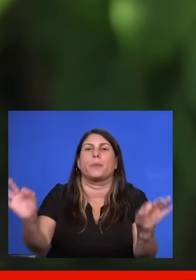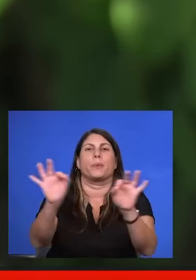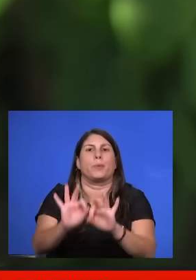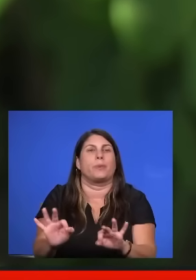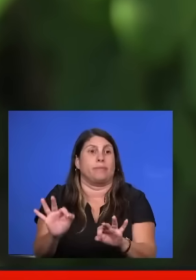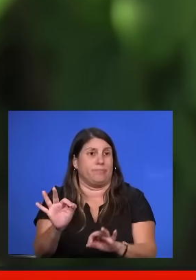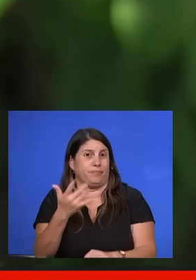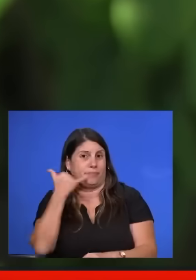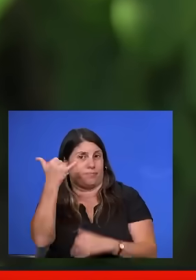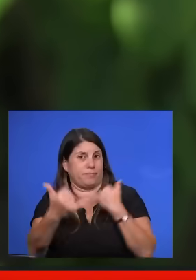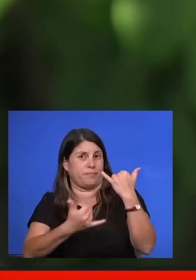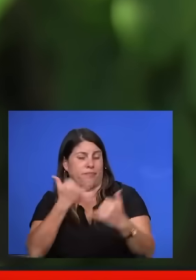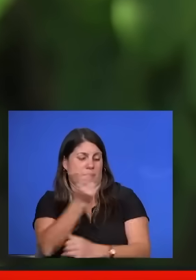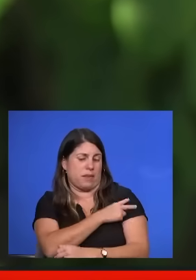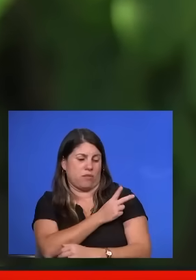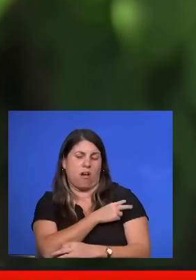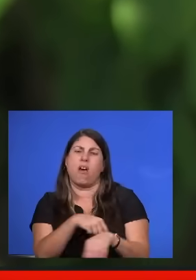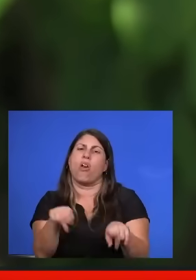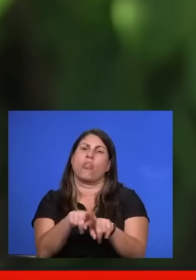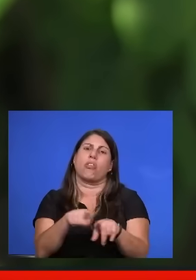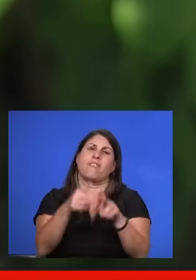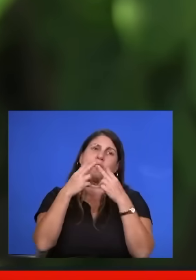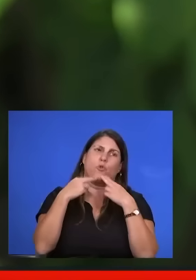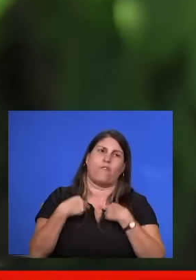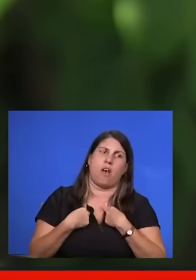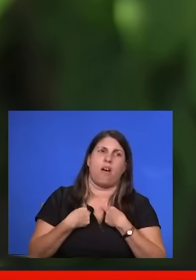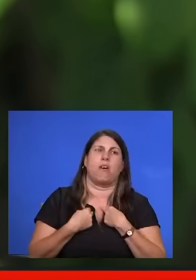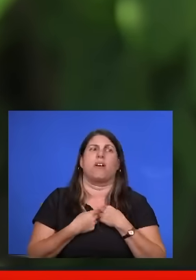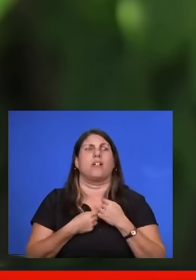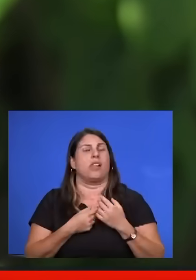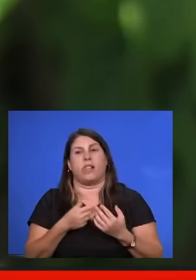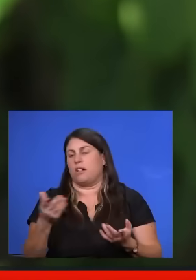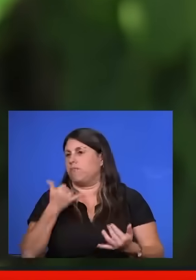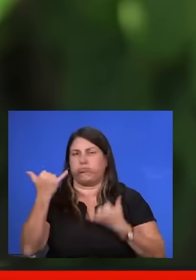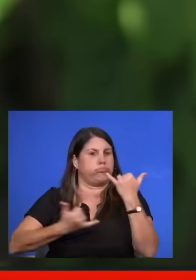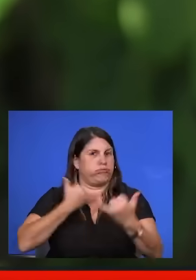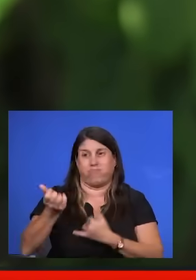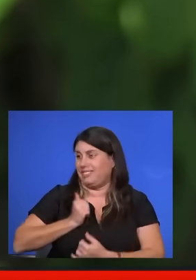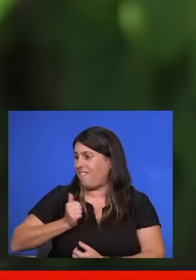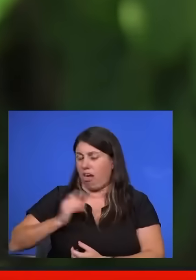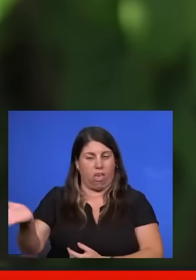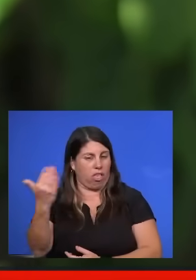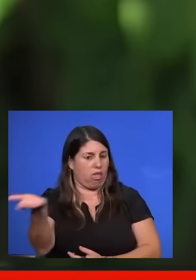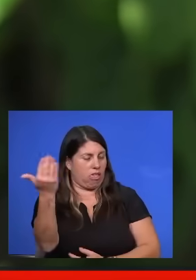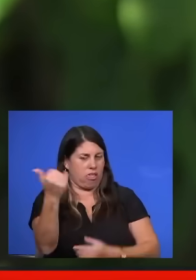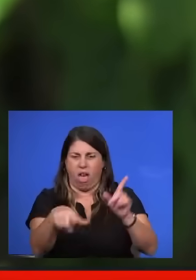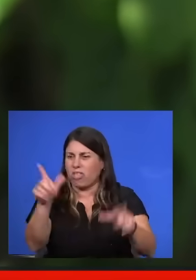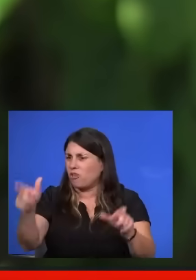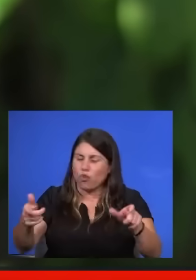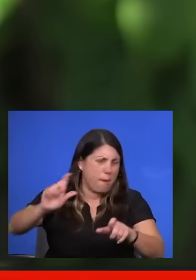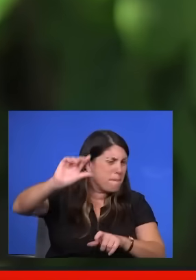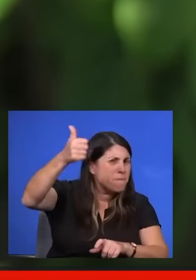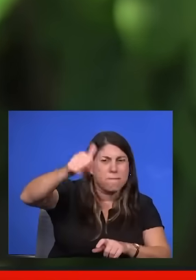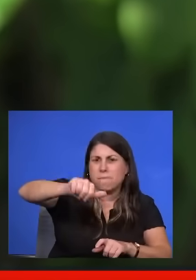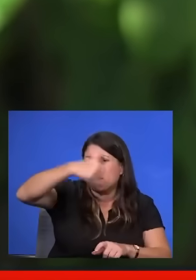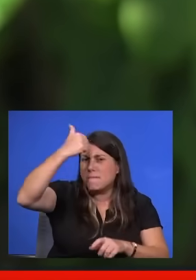למשטרה, שוב אותה תשובה, מגיעים. צבא שלם הרמנו על הרגליים, אנשים, קודקודים, באמת ברמות